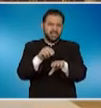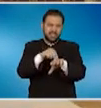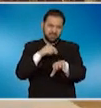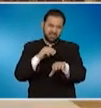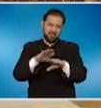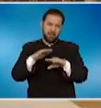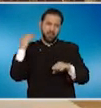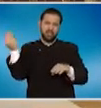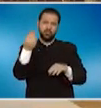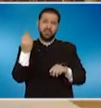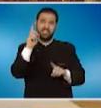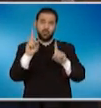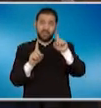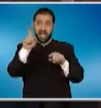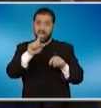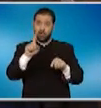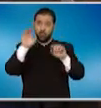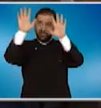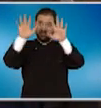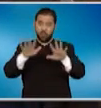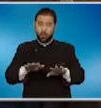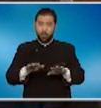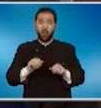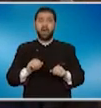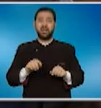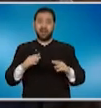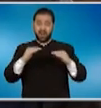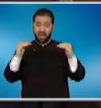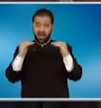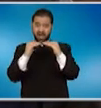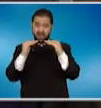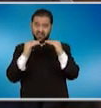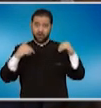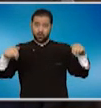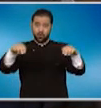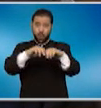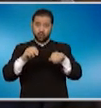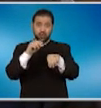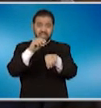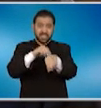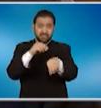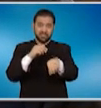imperceptibilă, dacă El nu se coboară la nivelul nostru ca să se facă accesibil